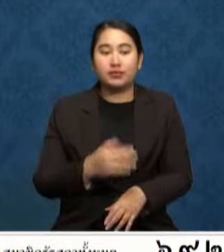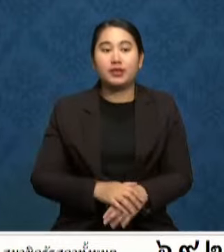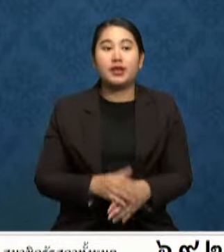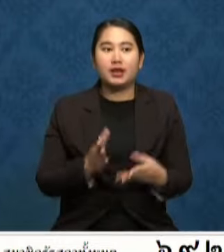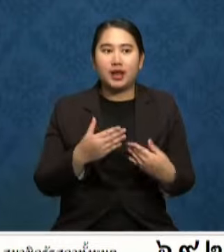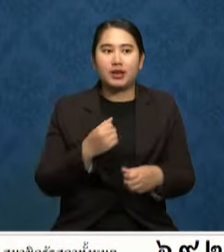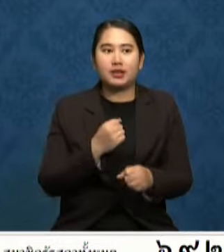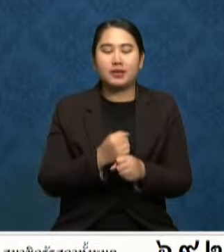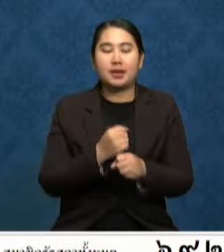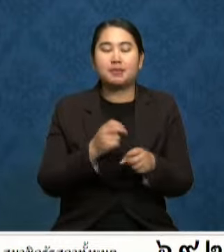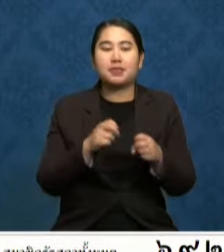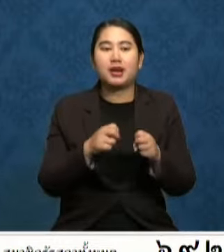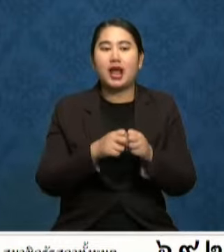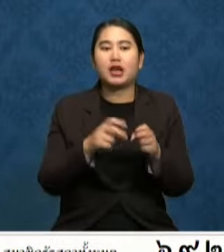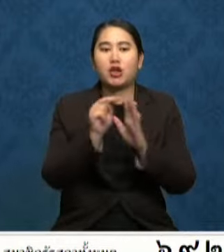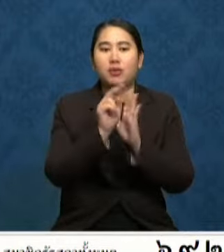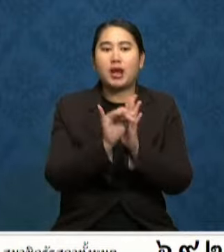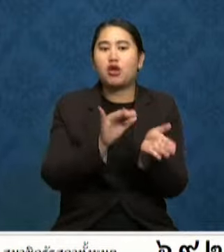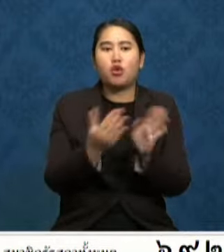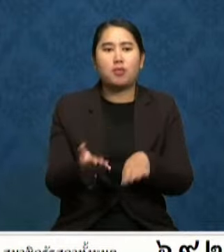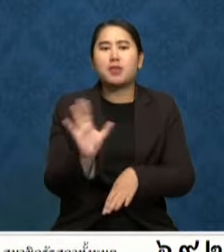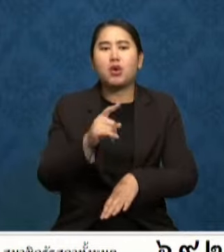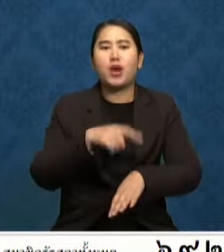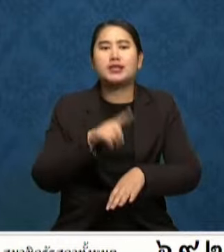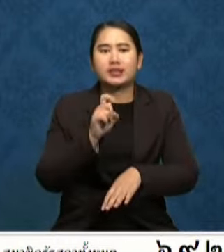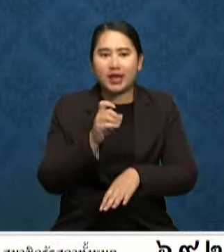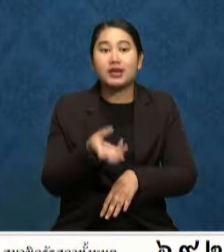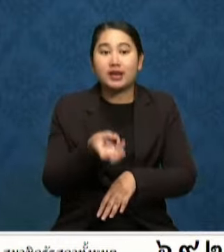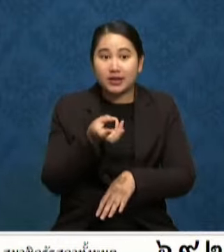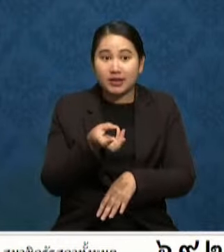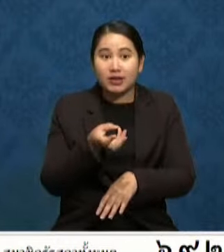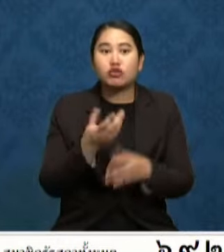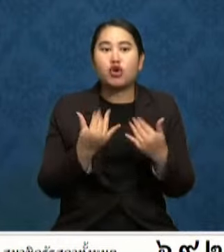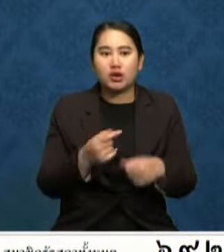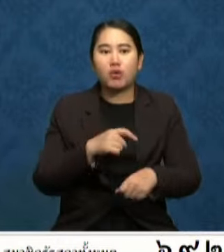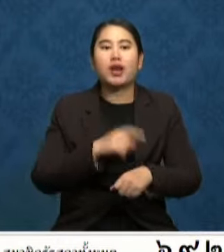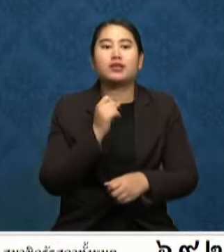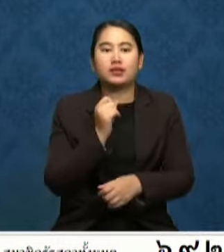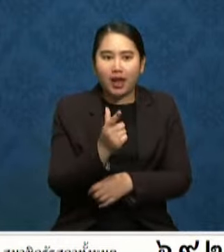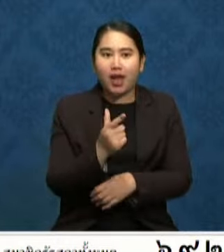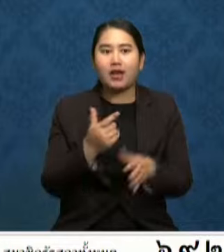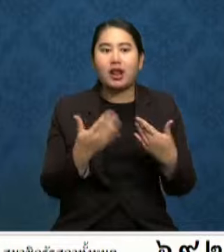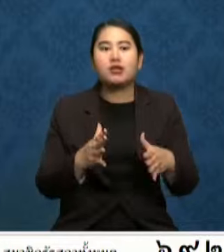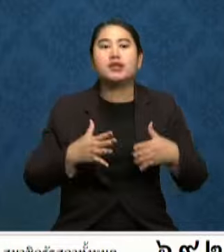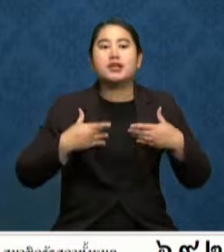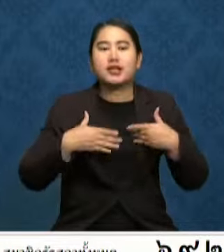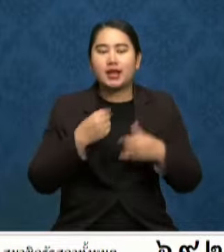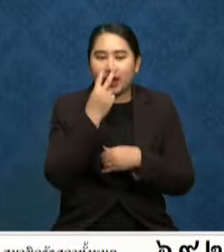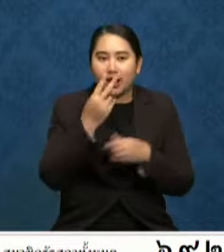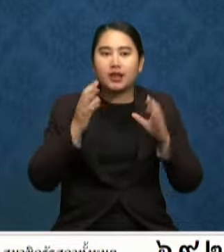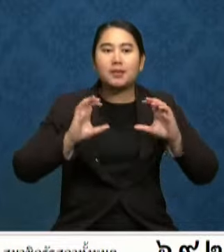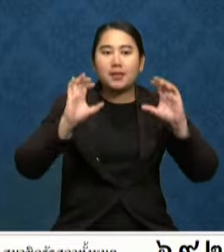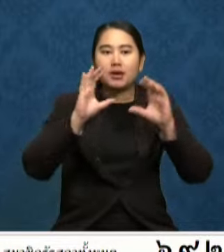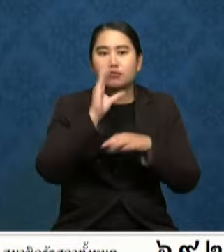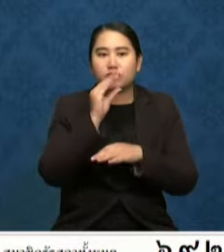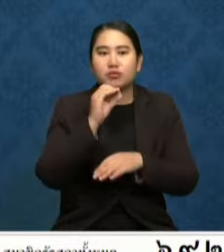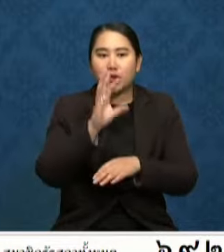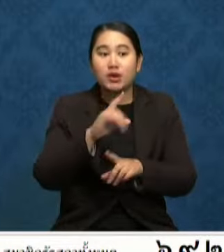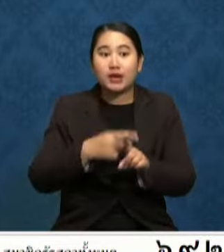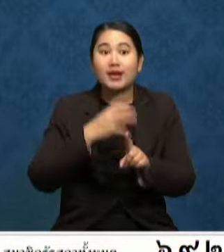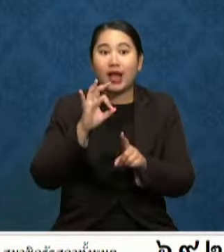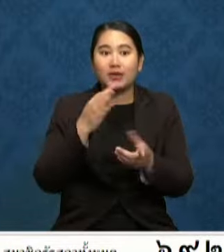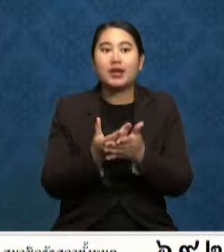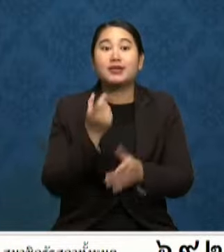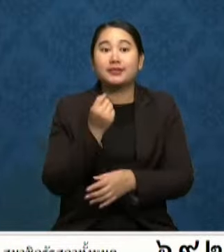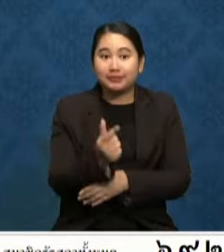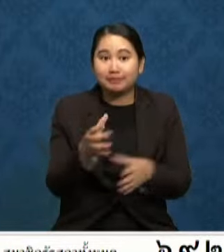เรากมาจะให้ดกจั์วัเร็ถูกล้มก็เสยเวลานิหนอยแต่วันนี้ถึเวลาจะจ่ายแล้วก็ดีใจเหลฐบัขึมาพูดบอกกญญานี้ก